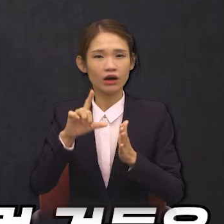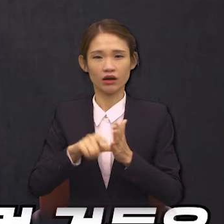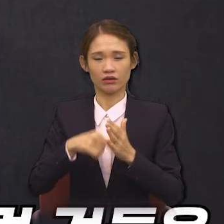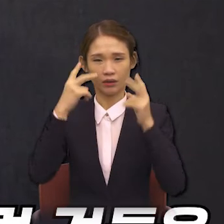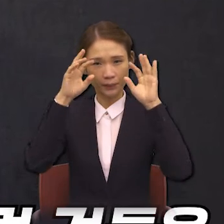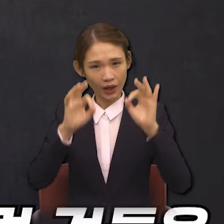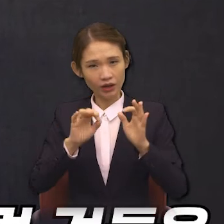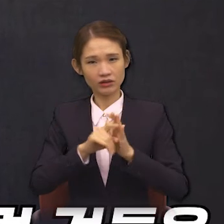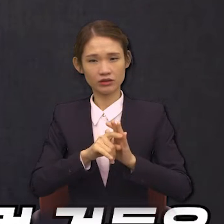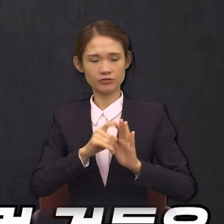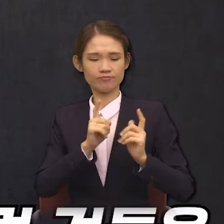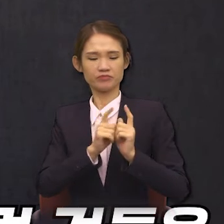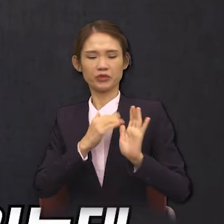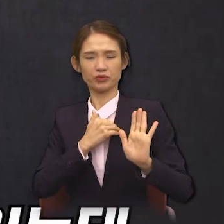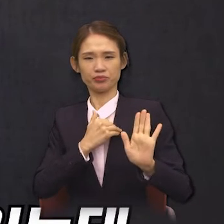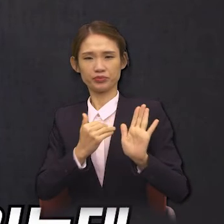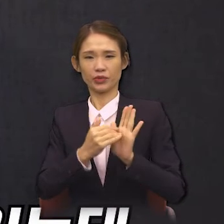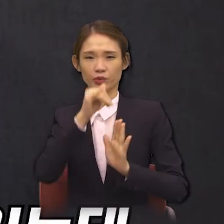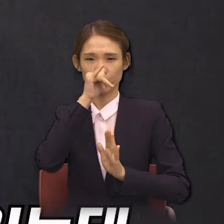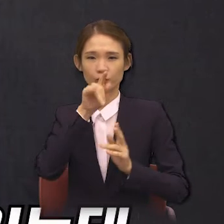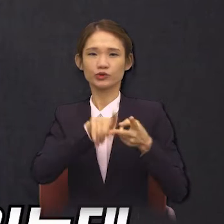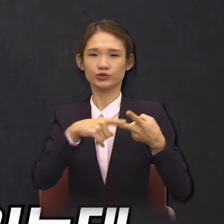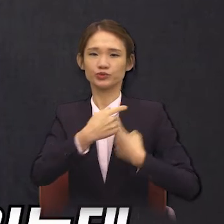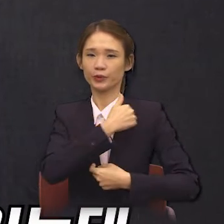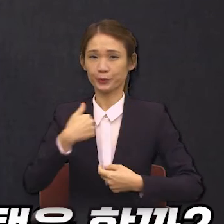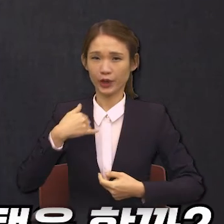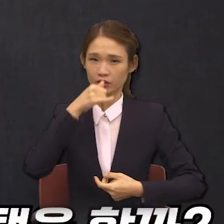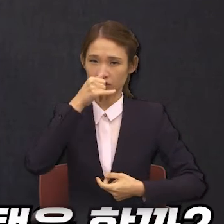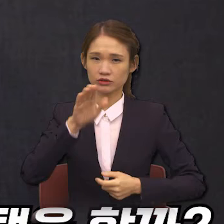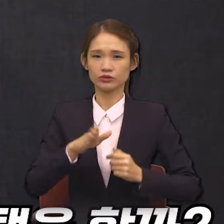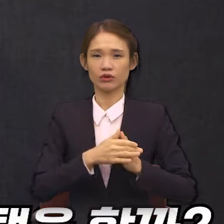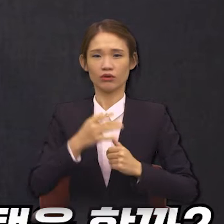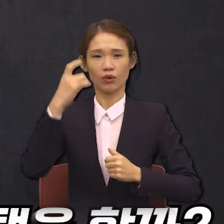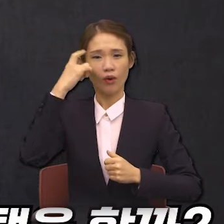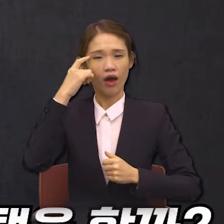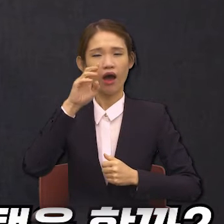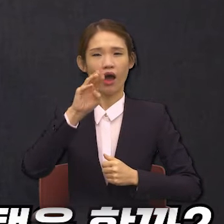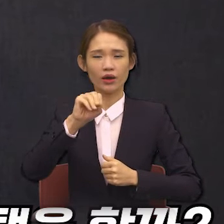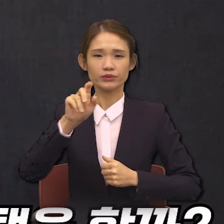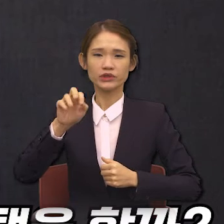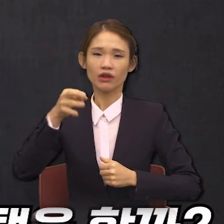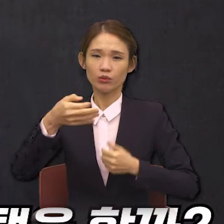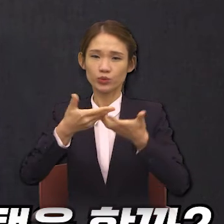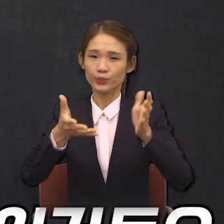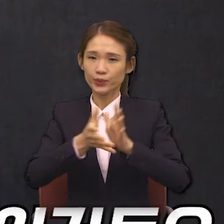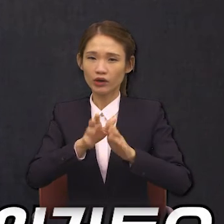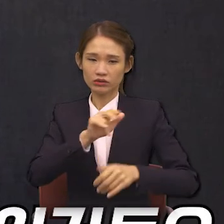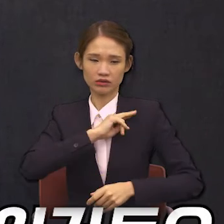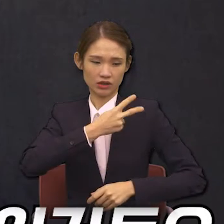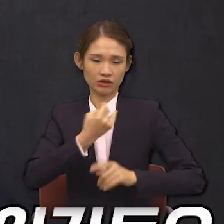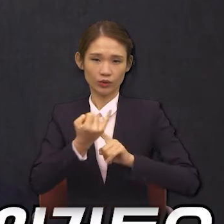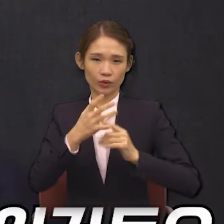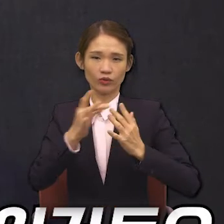때 즉자적인 거부감 뭐 이런 것들은 충분히 이해가 가는 측면이 있는데 그럼 왜 MTF 트랜스젠더들은 그런 선택들을 할까 이런